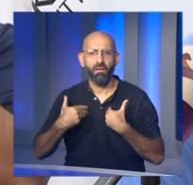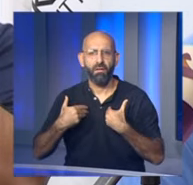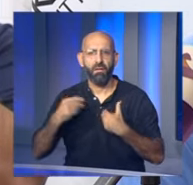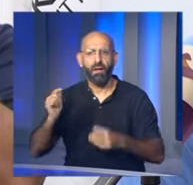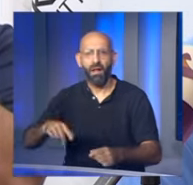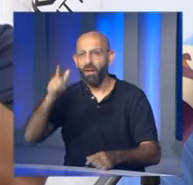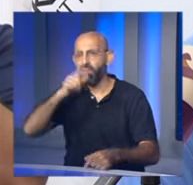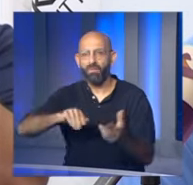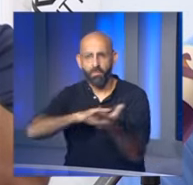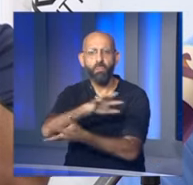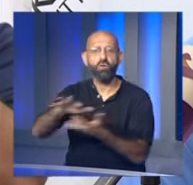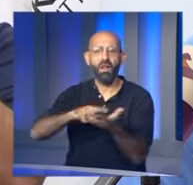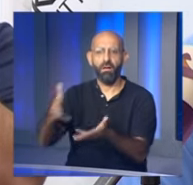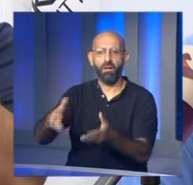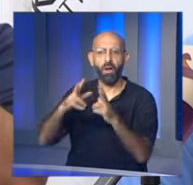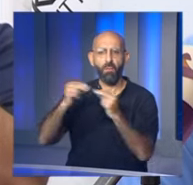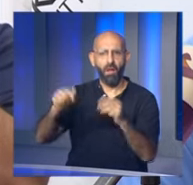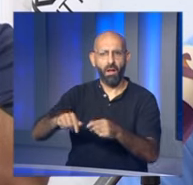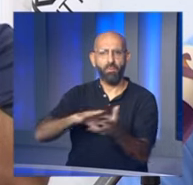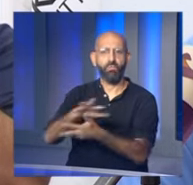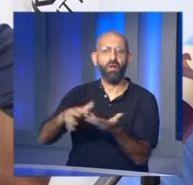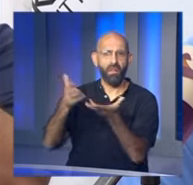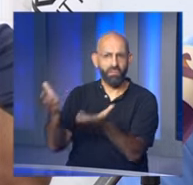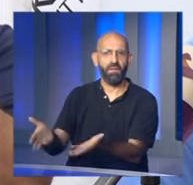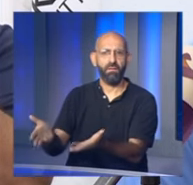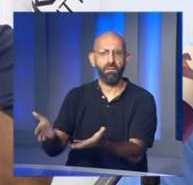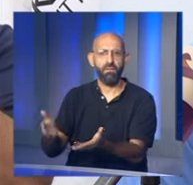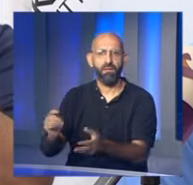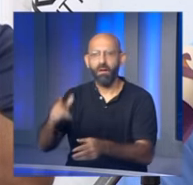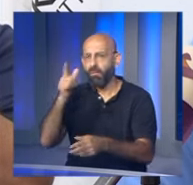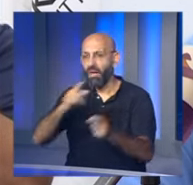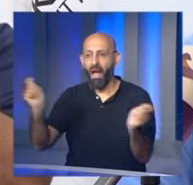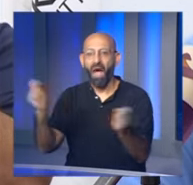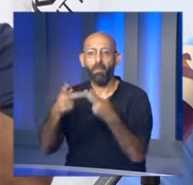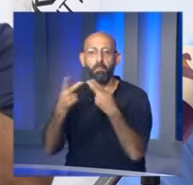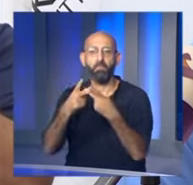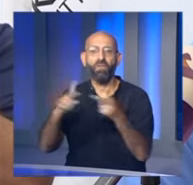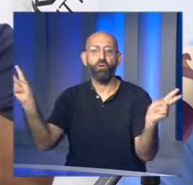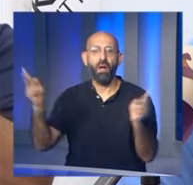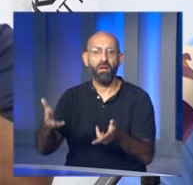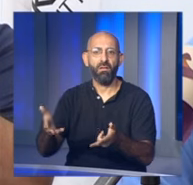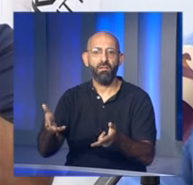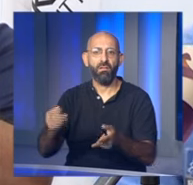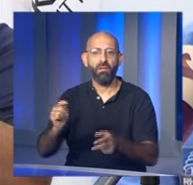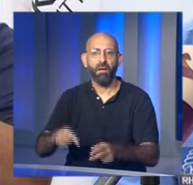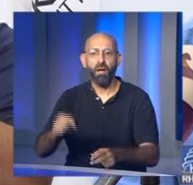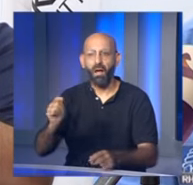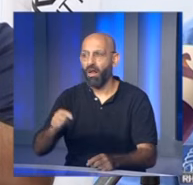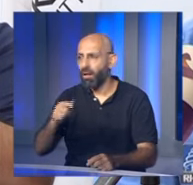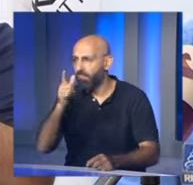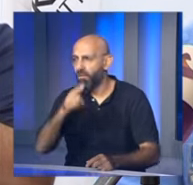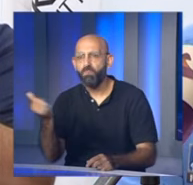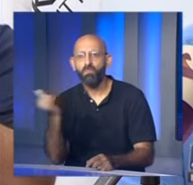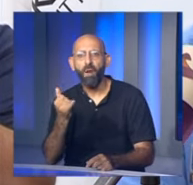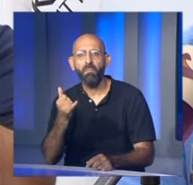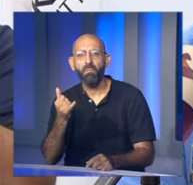وفي حرب علي حرب التهميش اللي عم نعاني فيها بالبلد